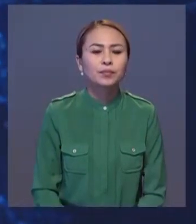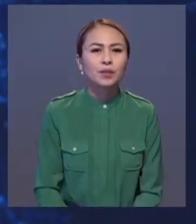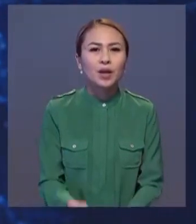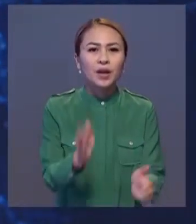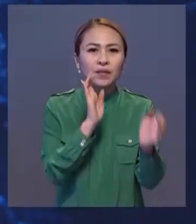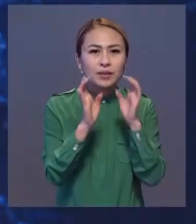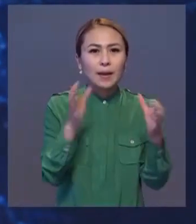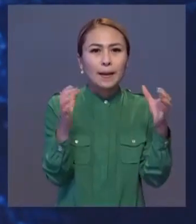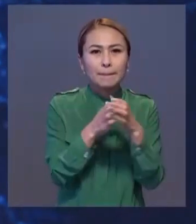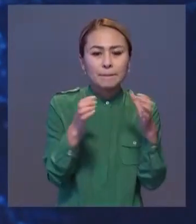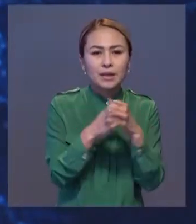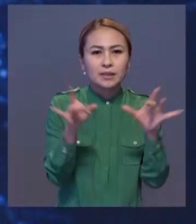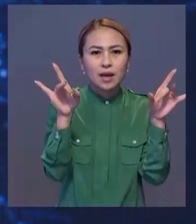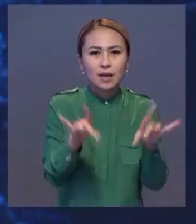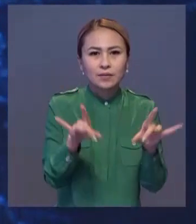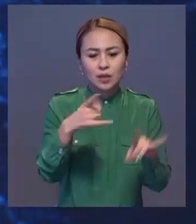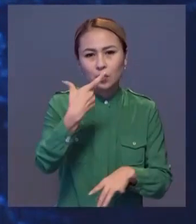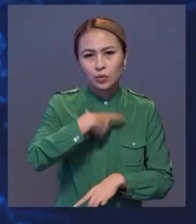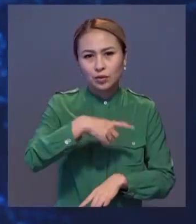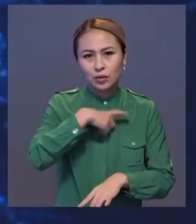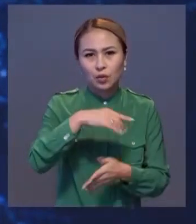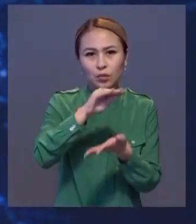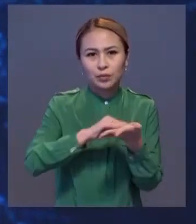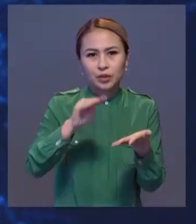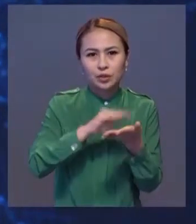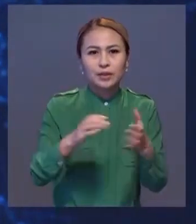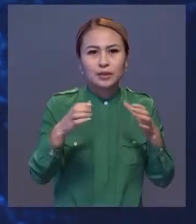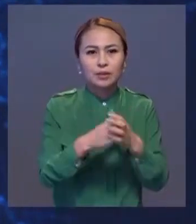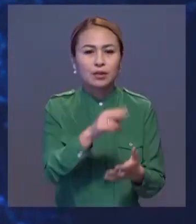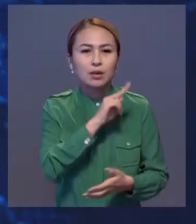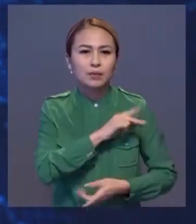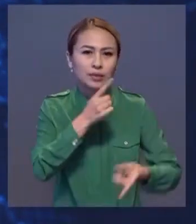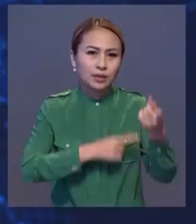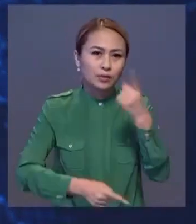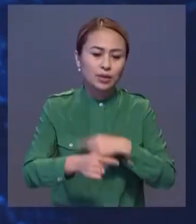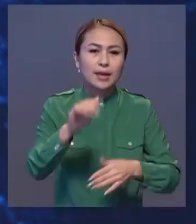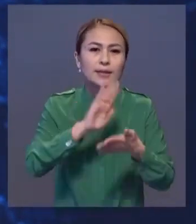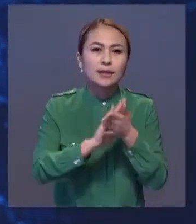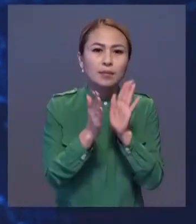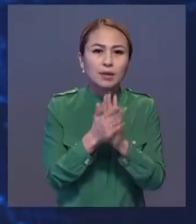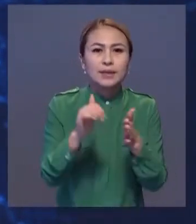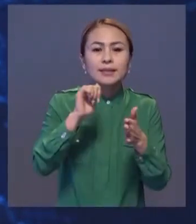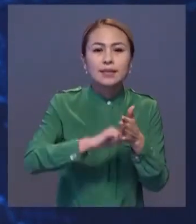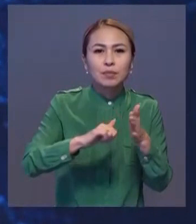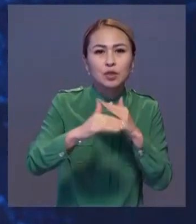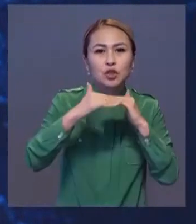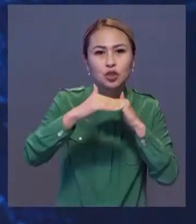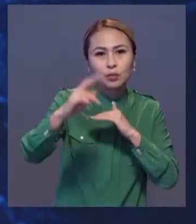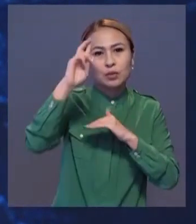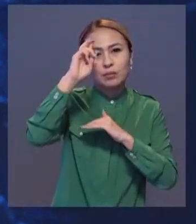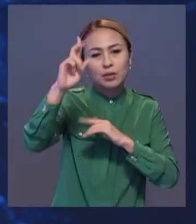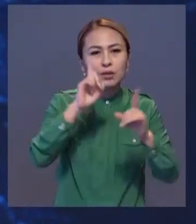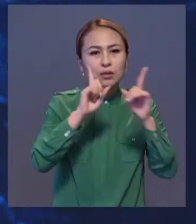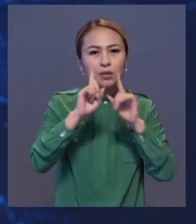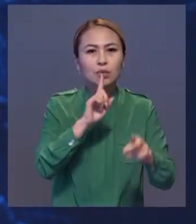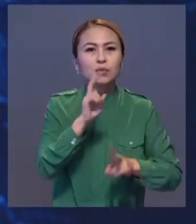Ал Facebook компаниясы Австралиядағы өзінің әлеуметтік желі қызметін қалпына келтіруге келісті. Себебі жергілікті үкімет